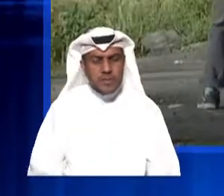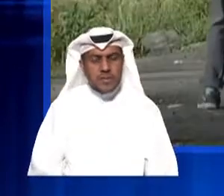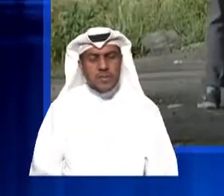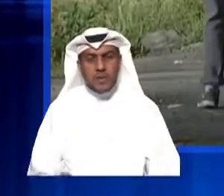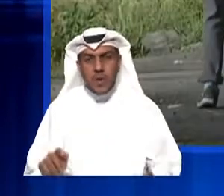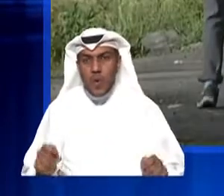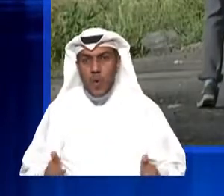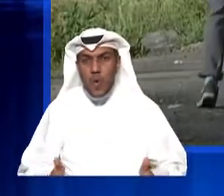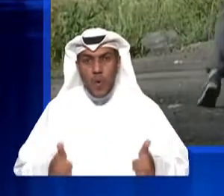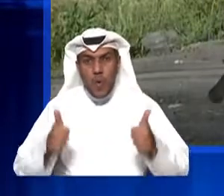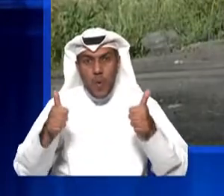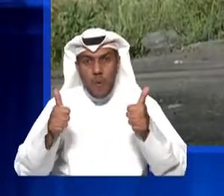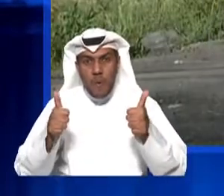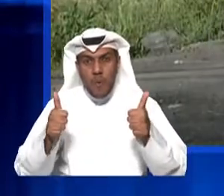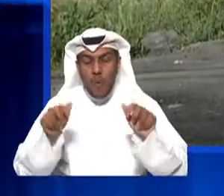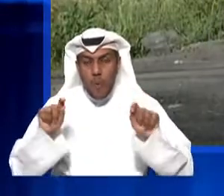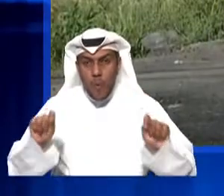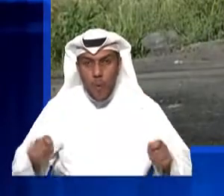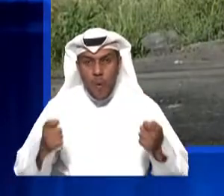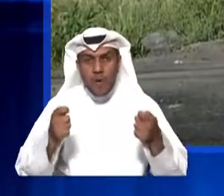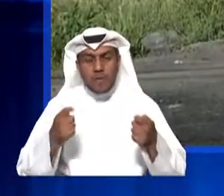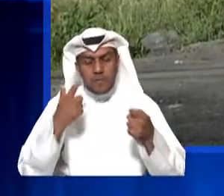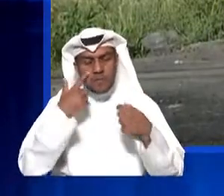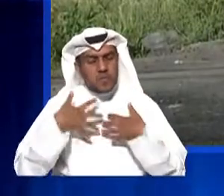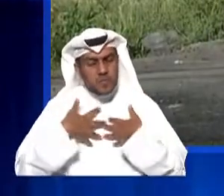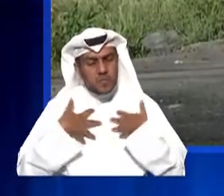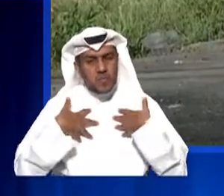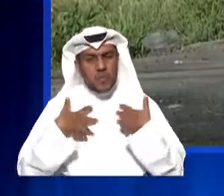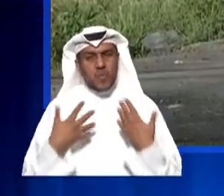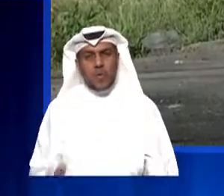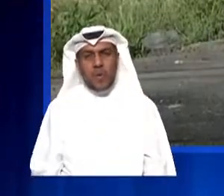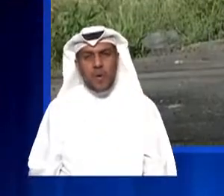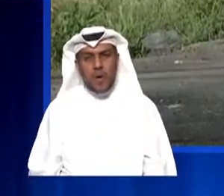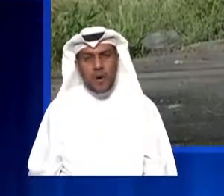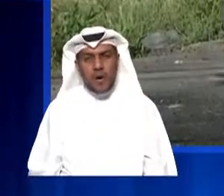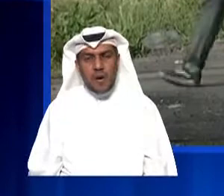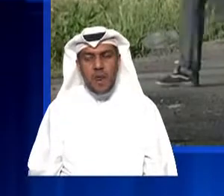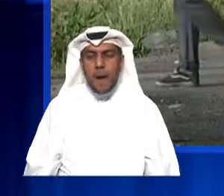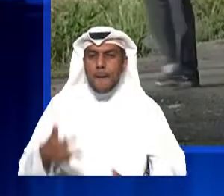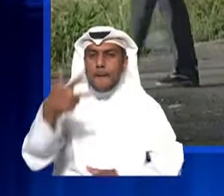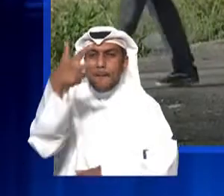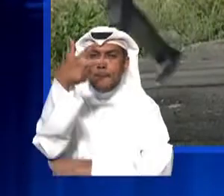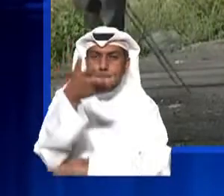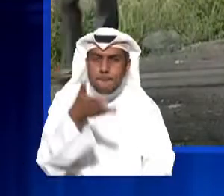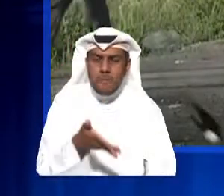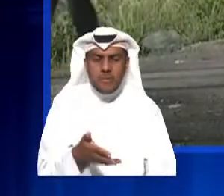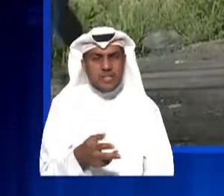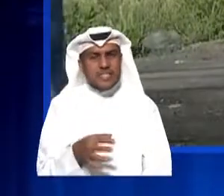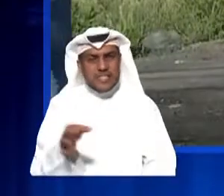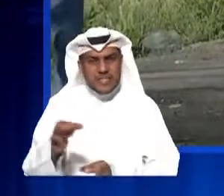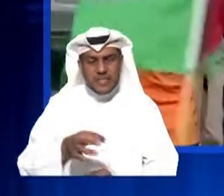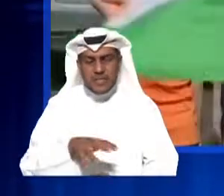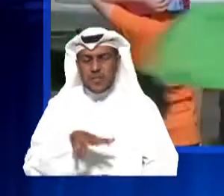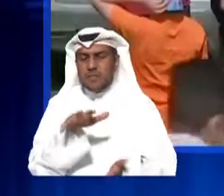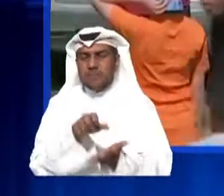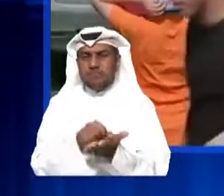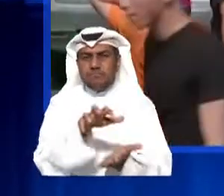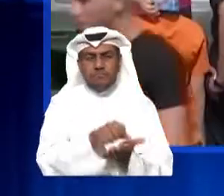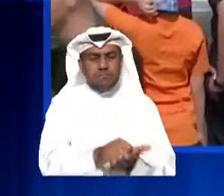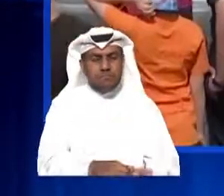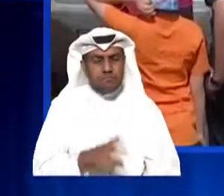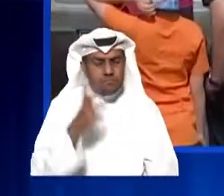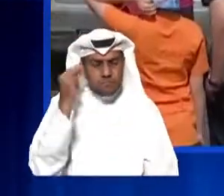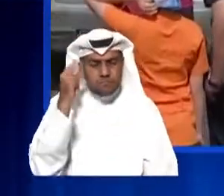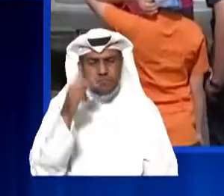مدينة القدس في المسجد الأقصى المبارك في حي الشيخ جراح الذي يتهدده خطر الاستيلاء عليه من قبل